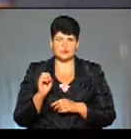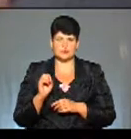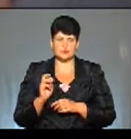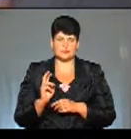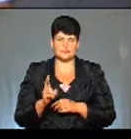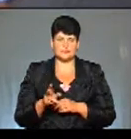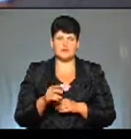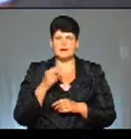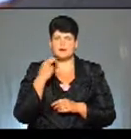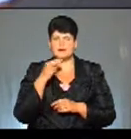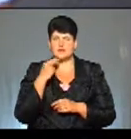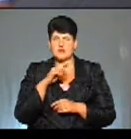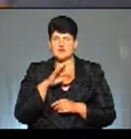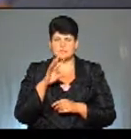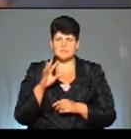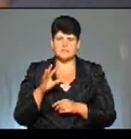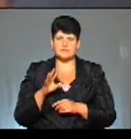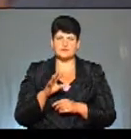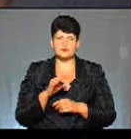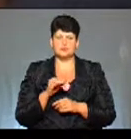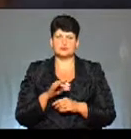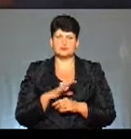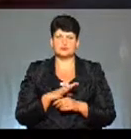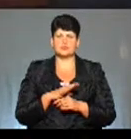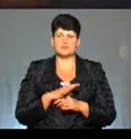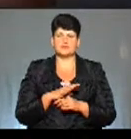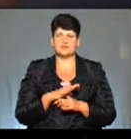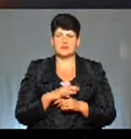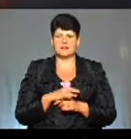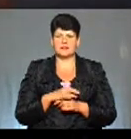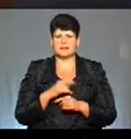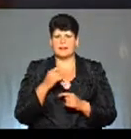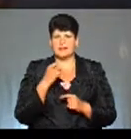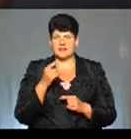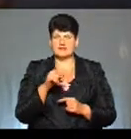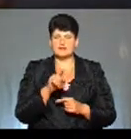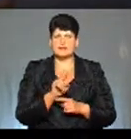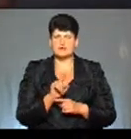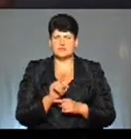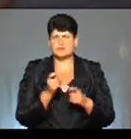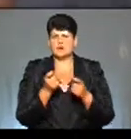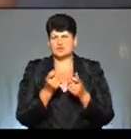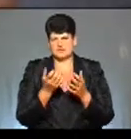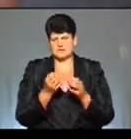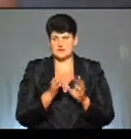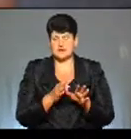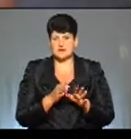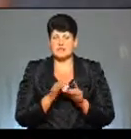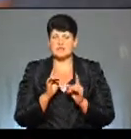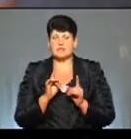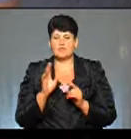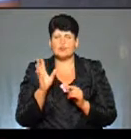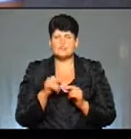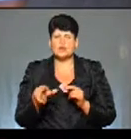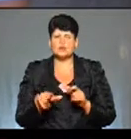Навіть найкращий все одно був далекий від тих норм, які хоч ми зовсім трошки взяли. Так само навіть по всіх